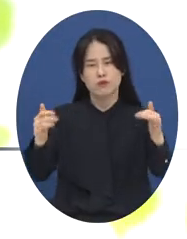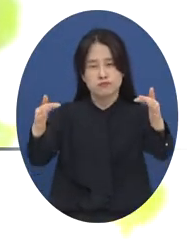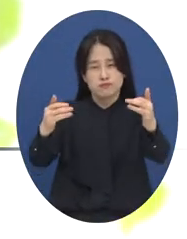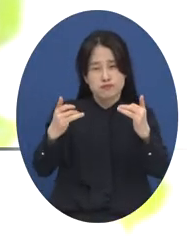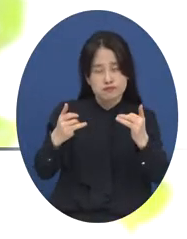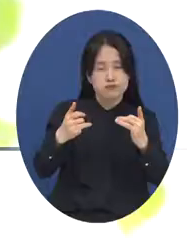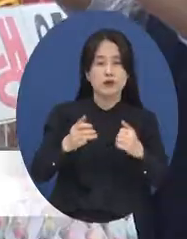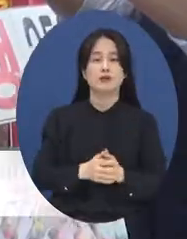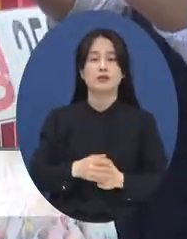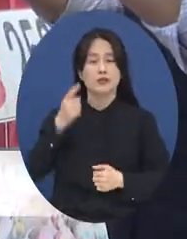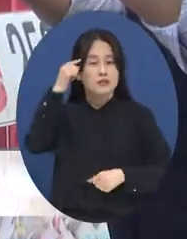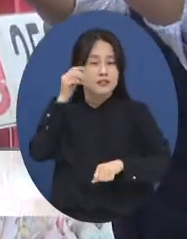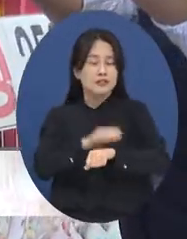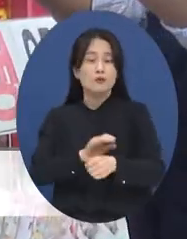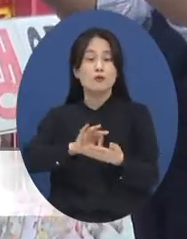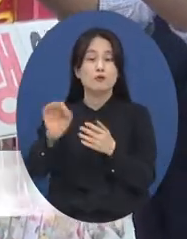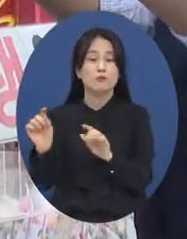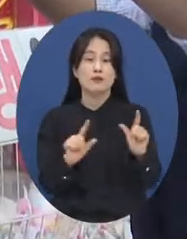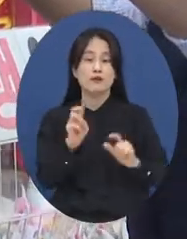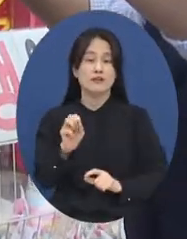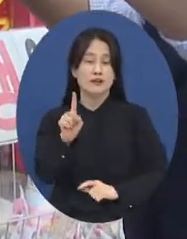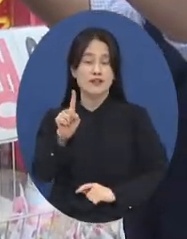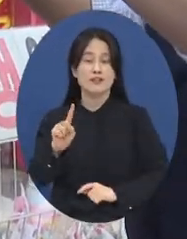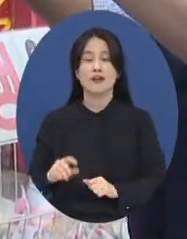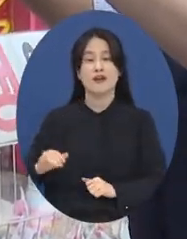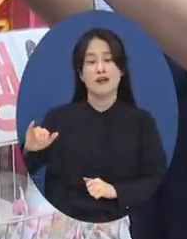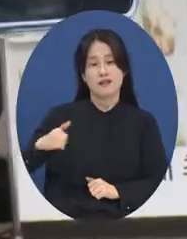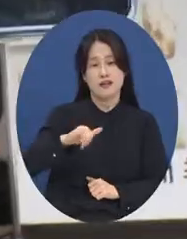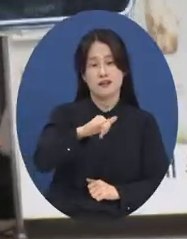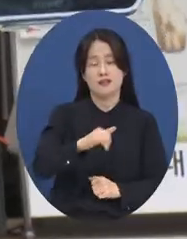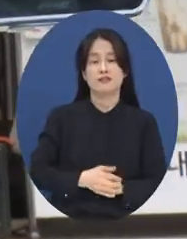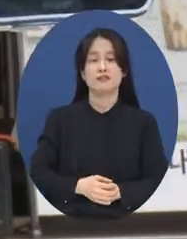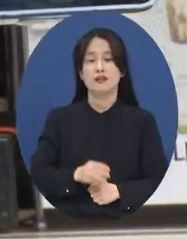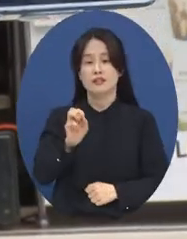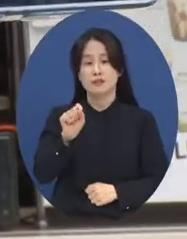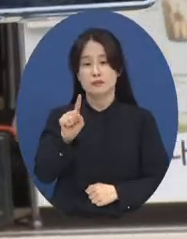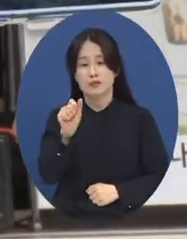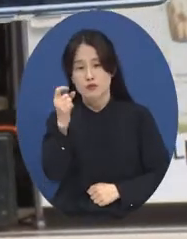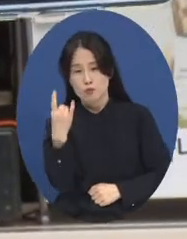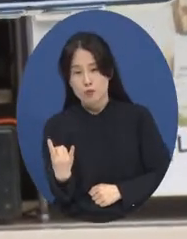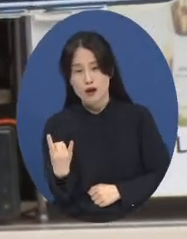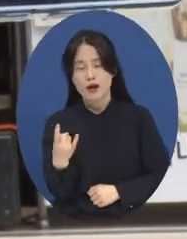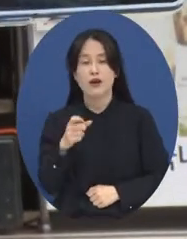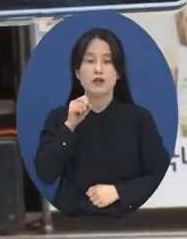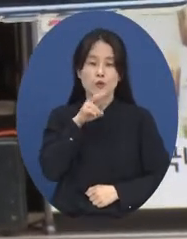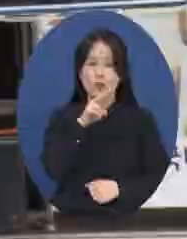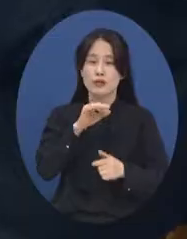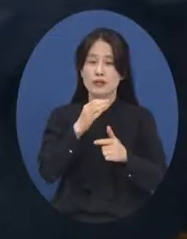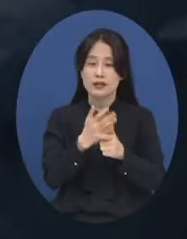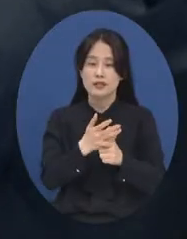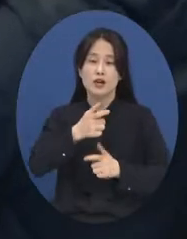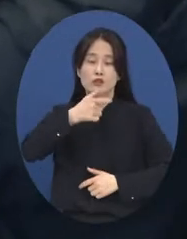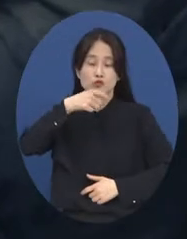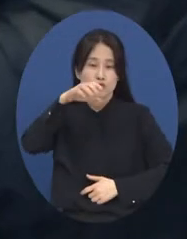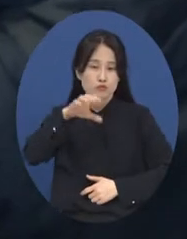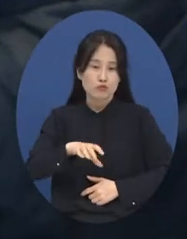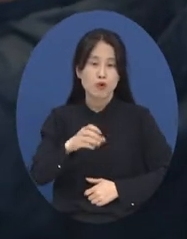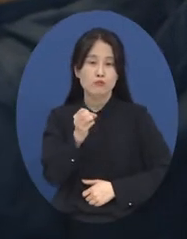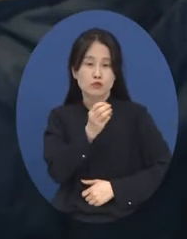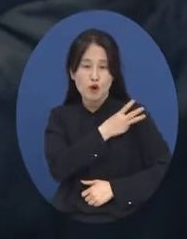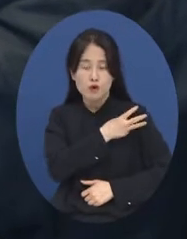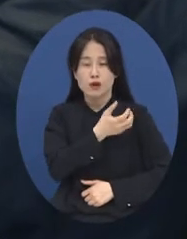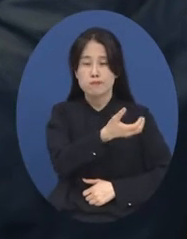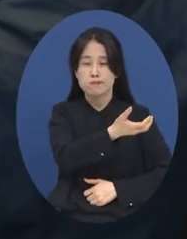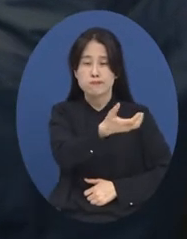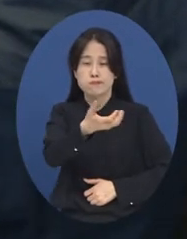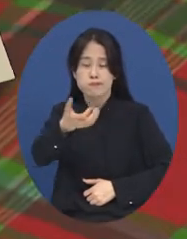끈 슬기로운 소비생활 31개 시군 데이트. 총 31회에 걸쳐 용인과 안양, 수원, 그리고 부천